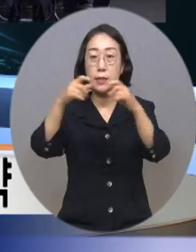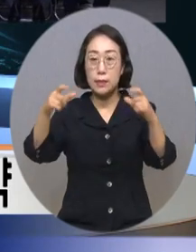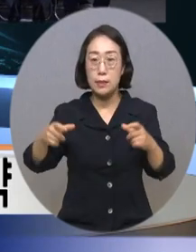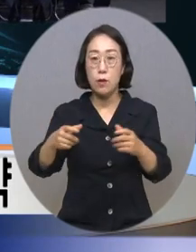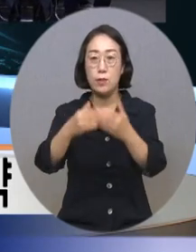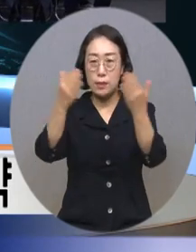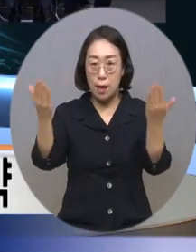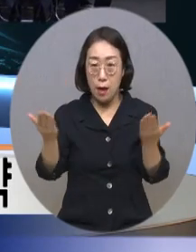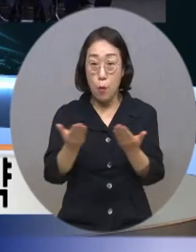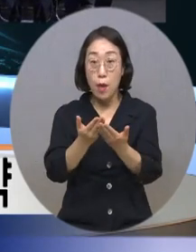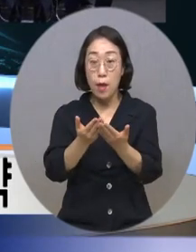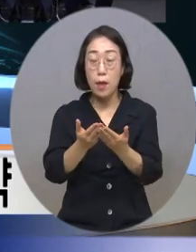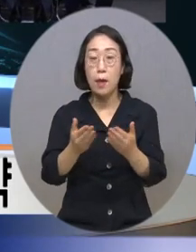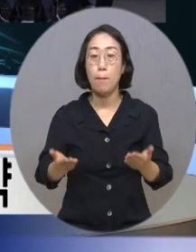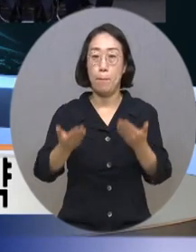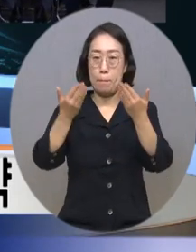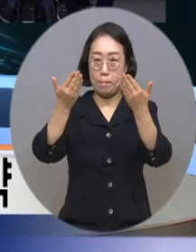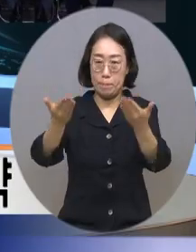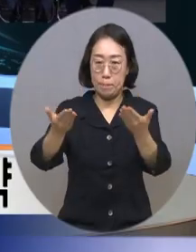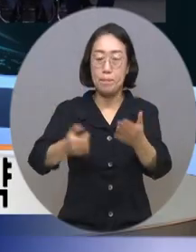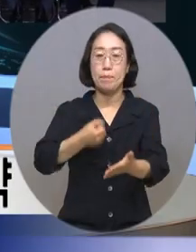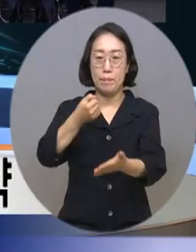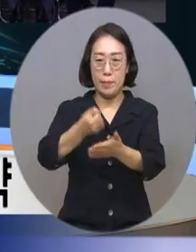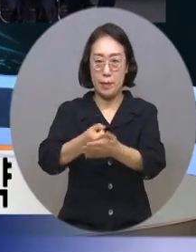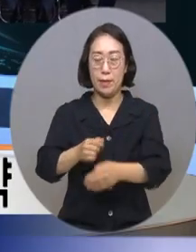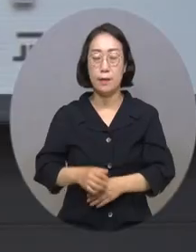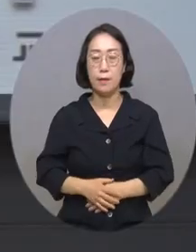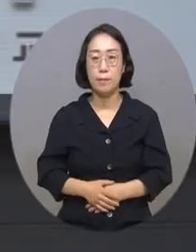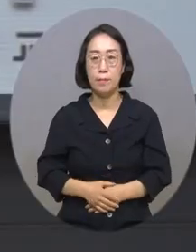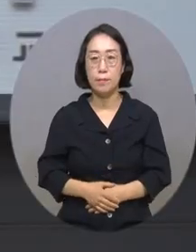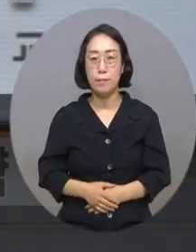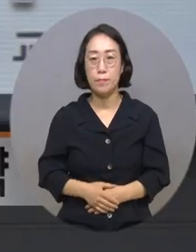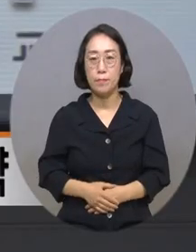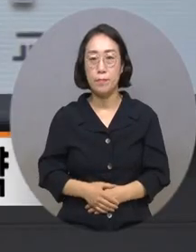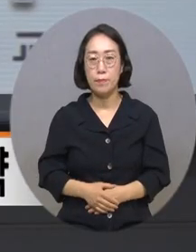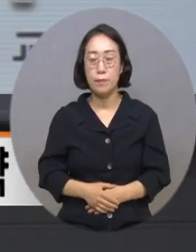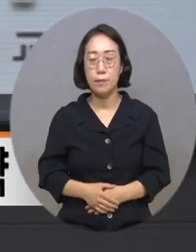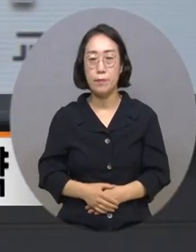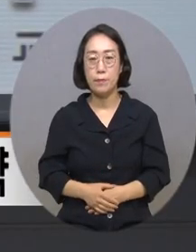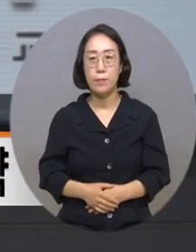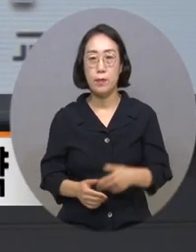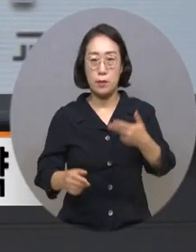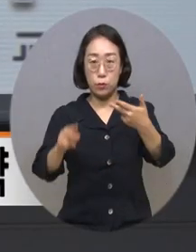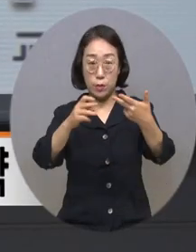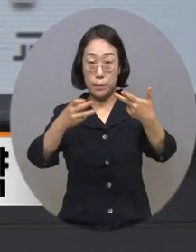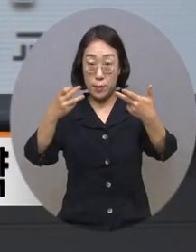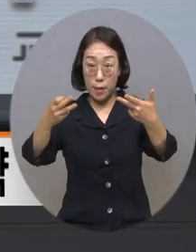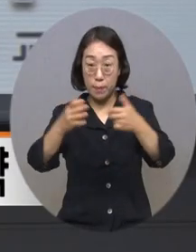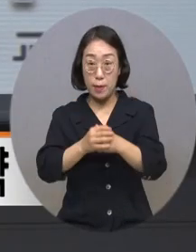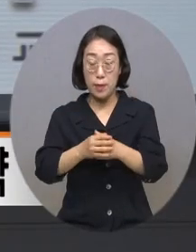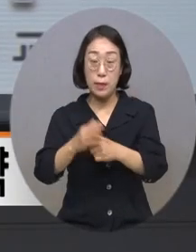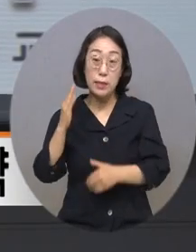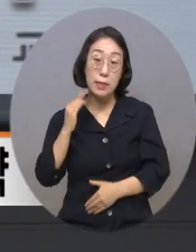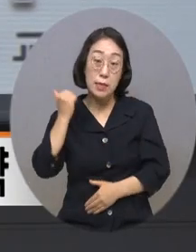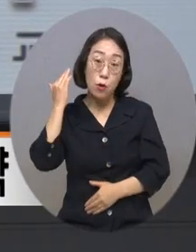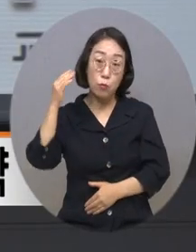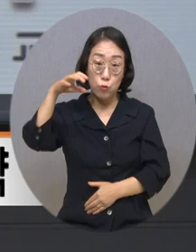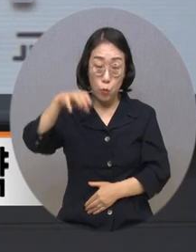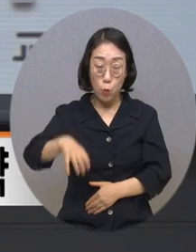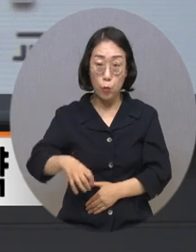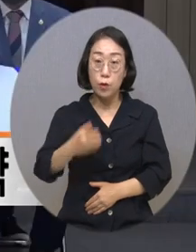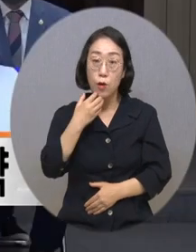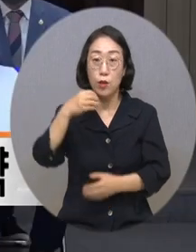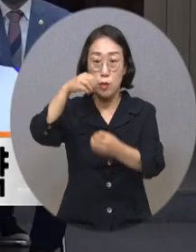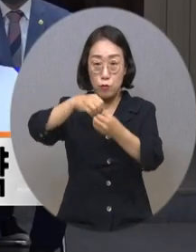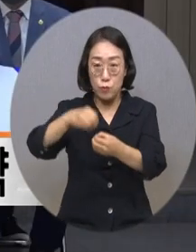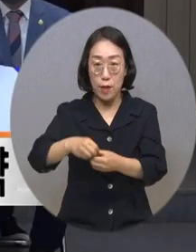다짐했습니다. 보도에 정운선 기자입니다. 지난 13일 의정부단체 경기문화유산 바로알기